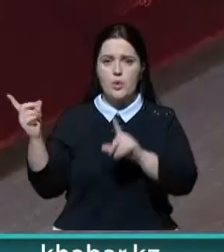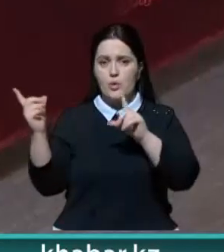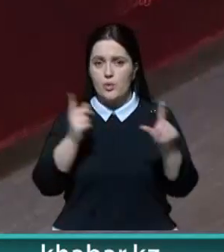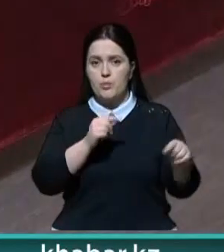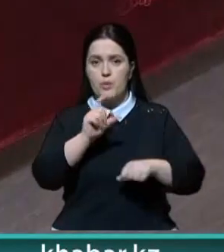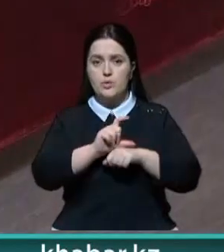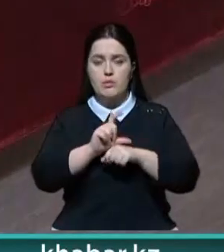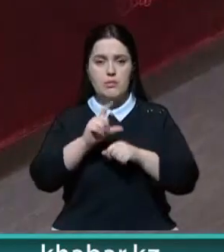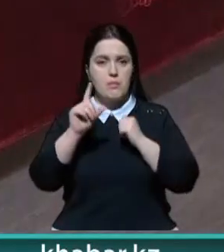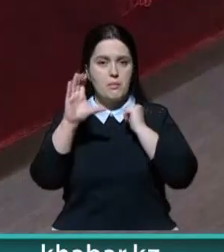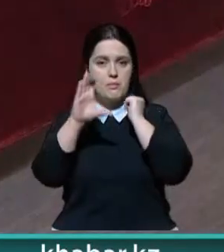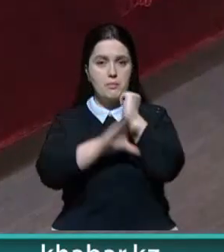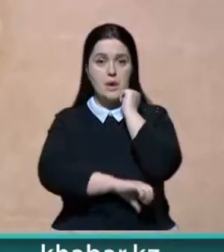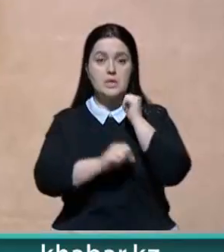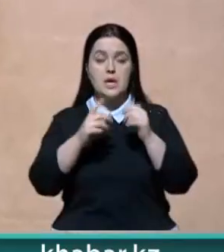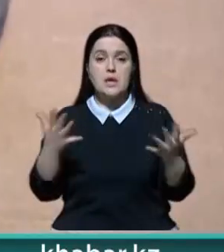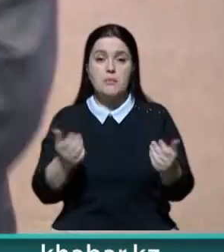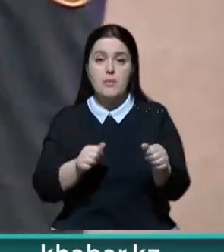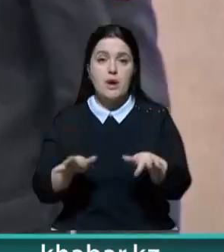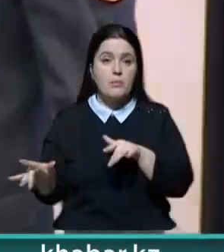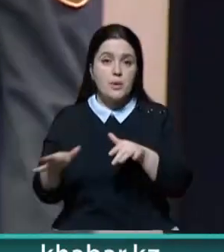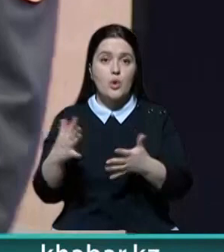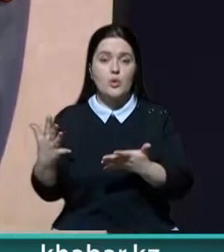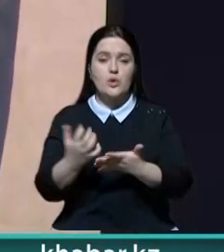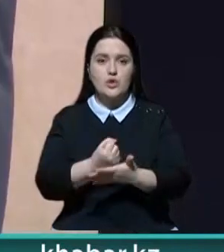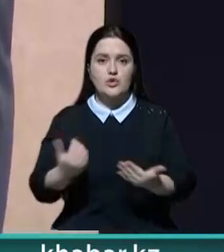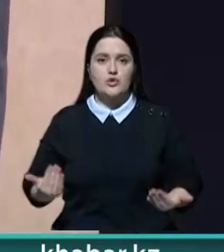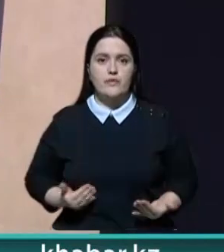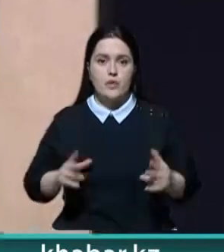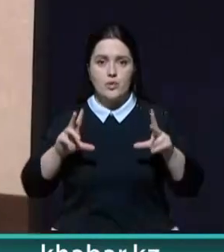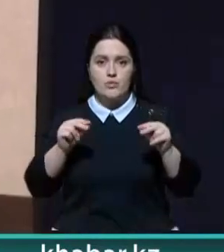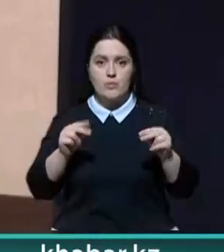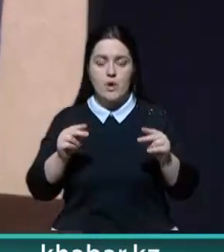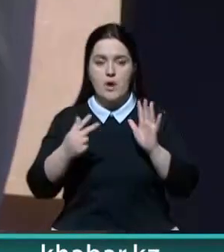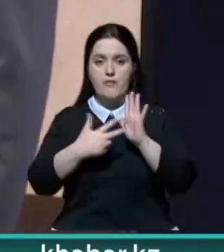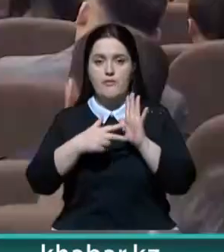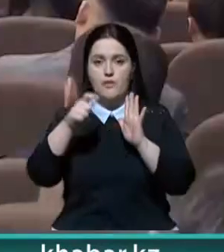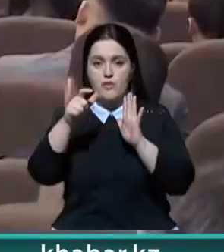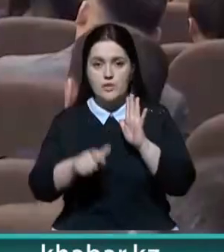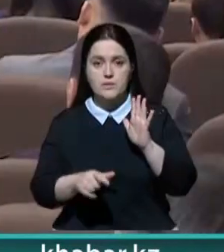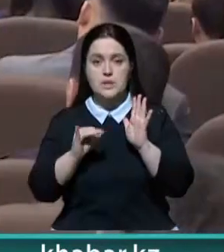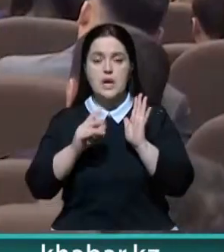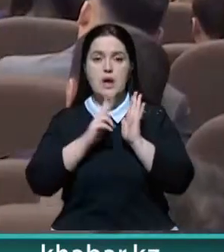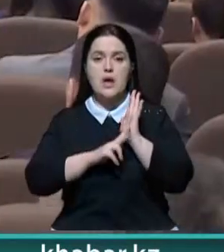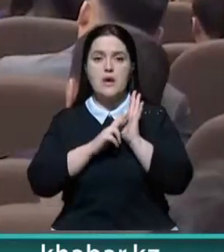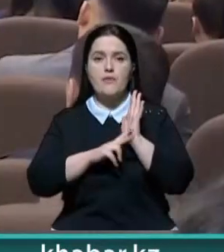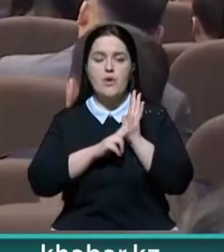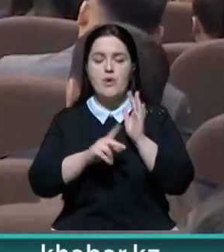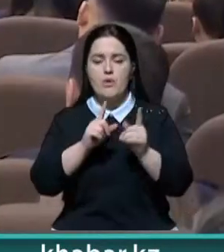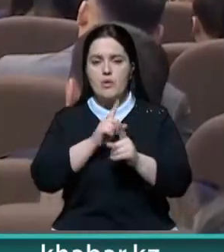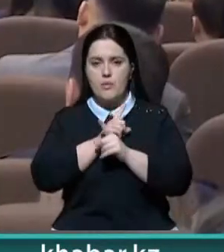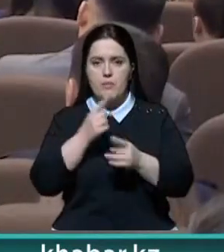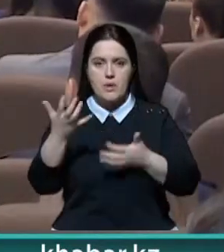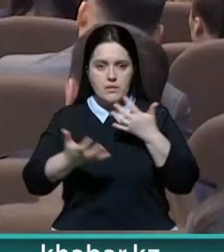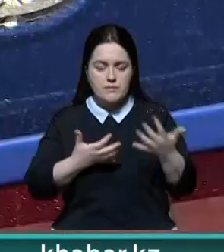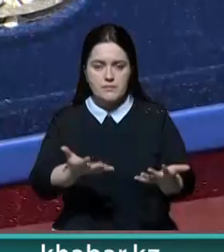одними из последних. За время спасательной операции им удалось вытащить живыми из-под завала 8 человек и более